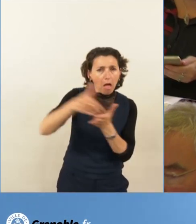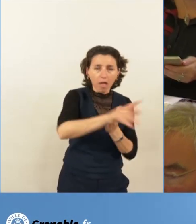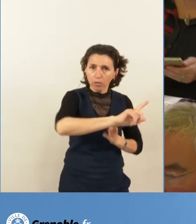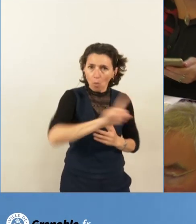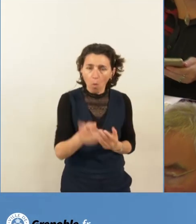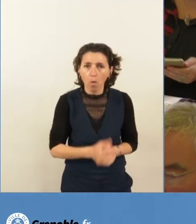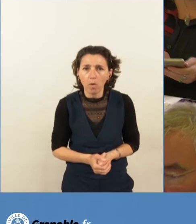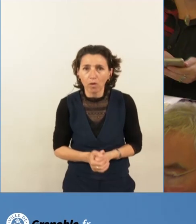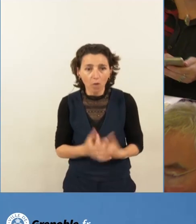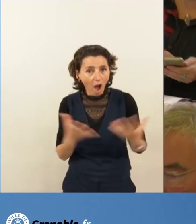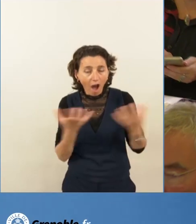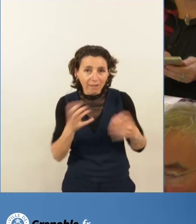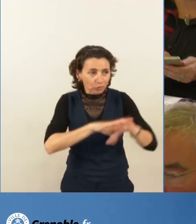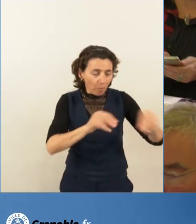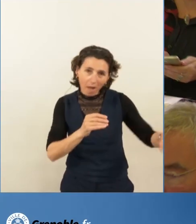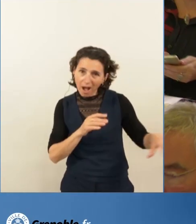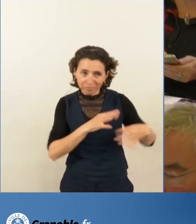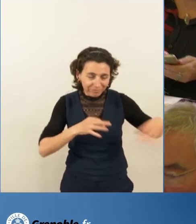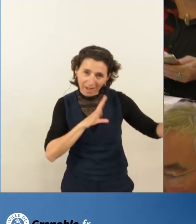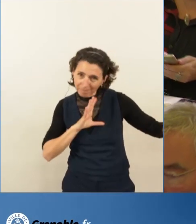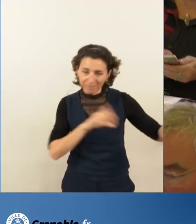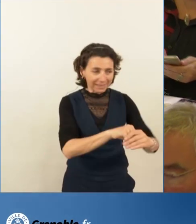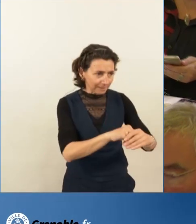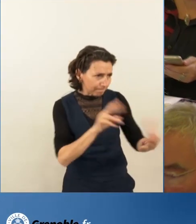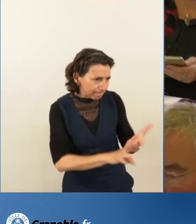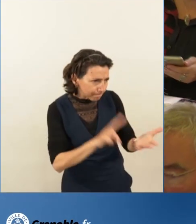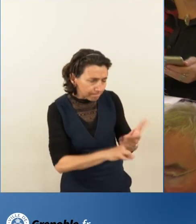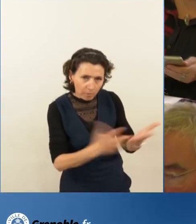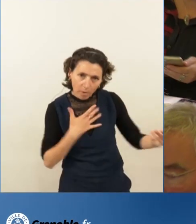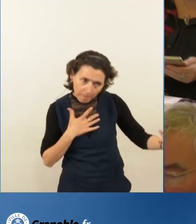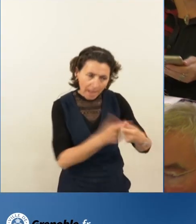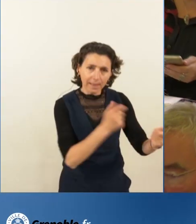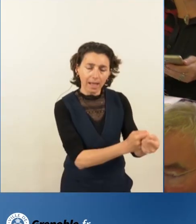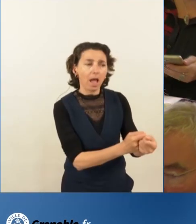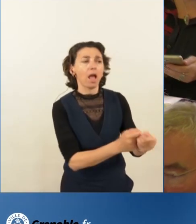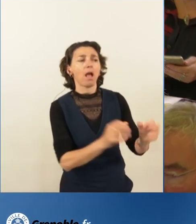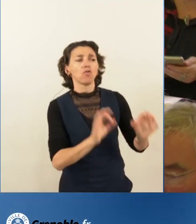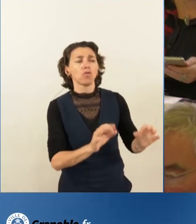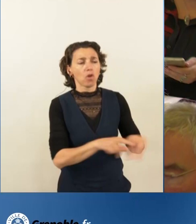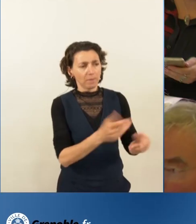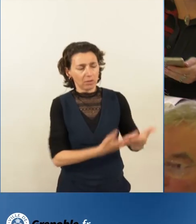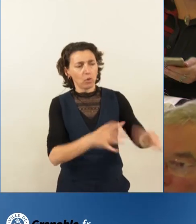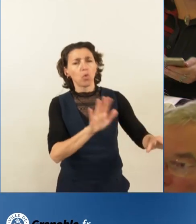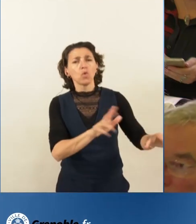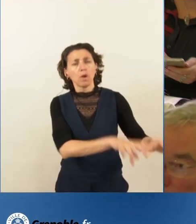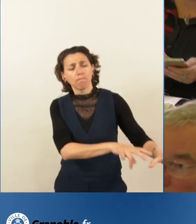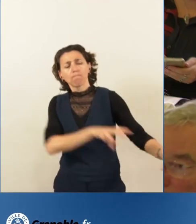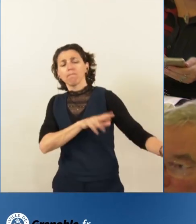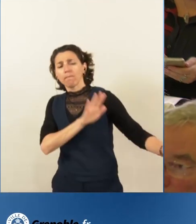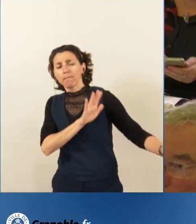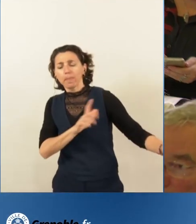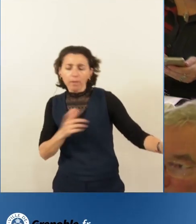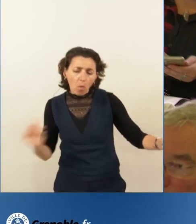terrain pour être au plus proche des réalités avec l'envie d'être juste tout simplement de prendre de la hauteur de trouver avec les collectivités partenaires